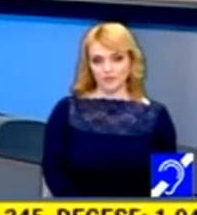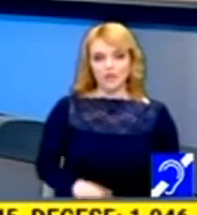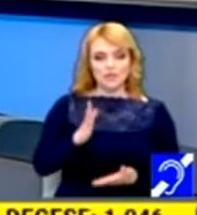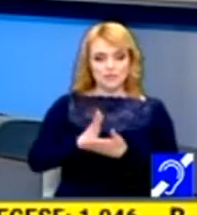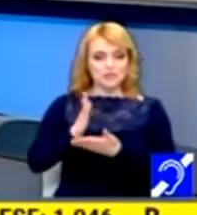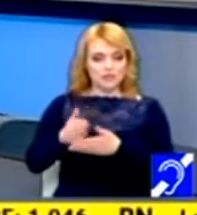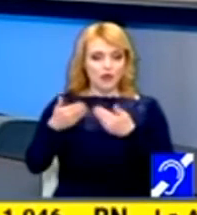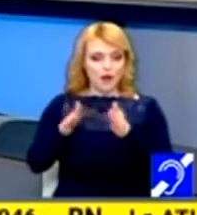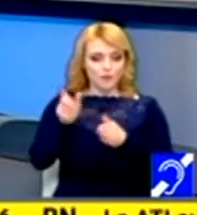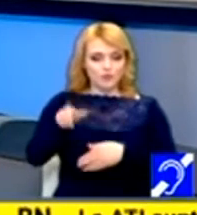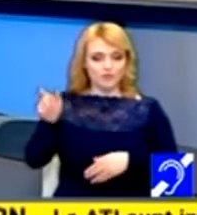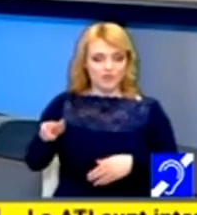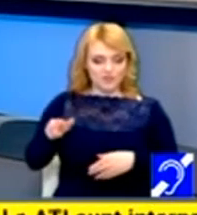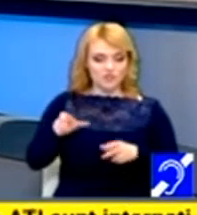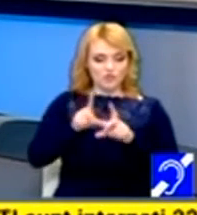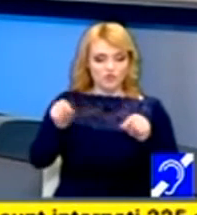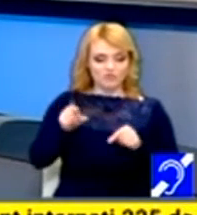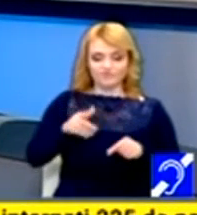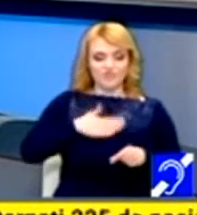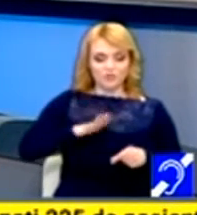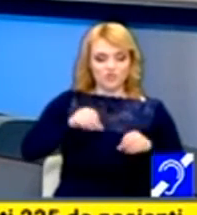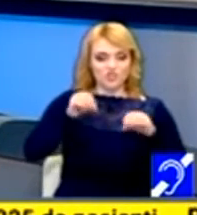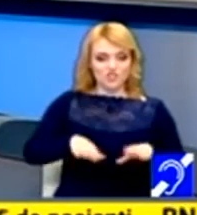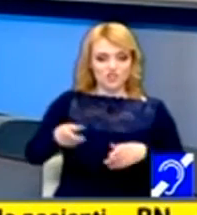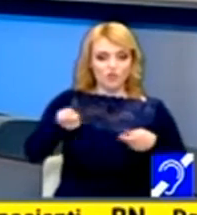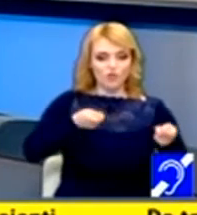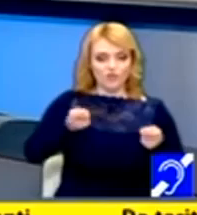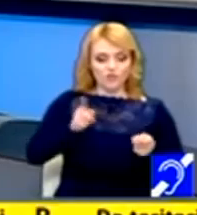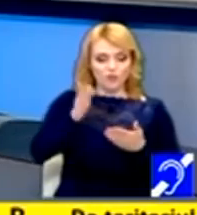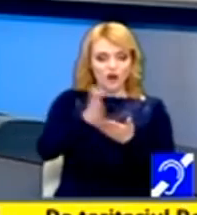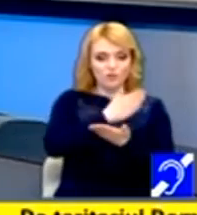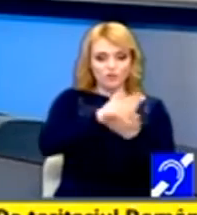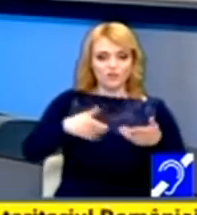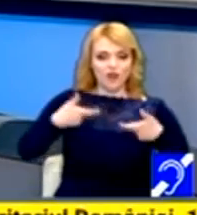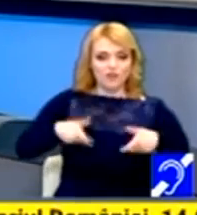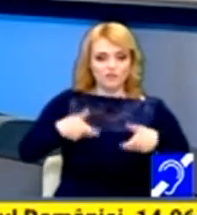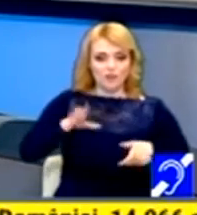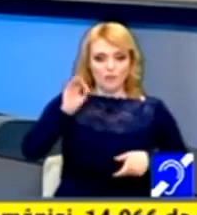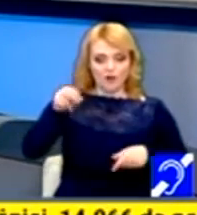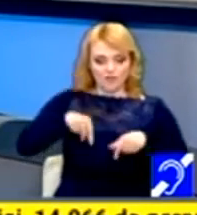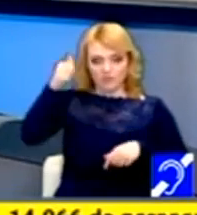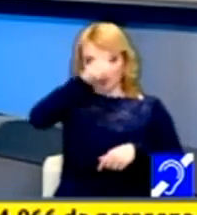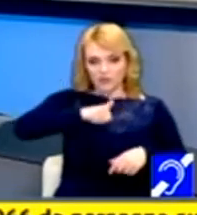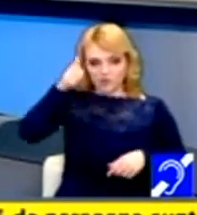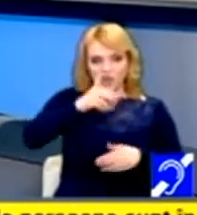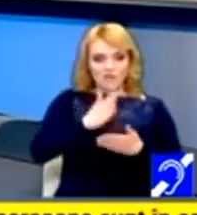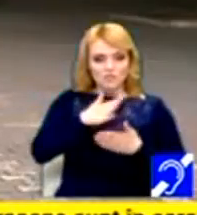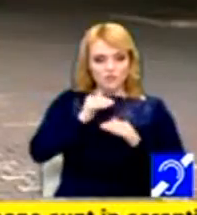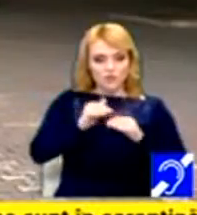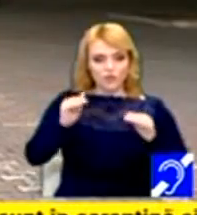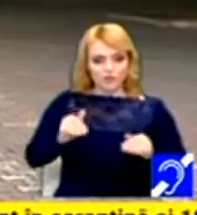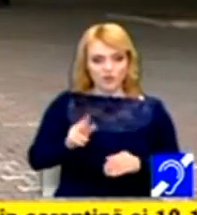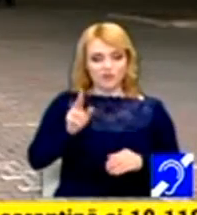Unii absolvenți de liceu sunt nemulțumiți de decizia guvernului de a anula examenul de bacalaureat din acest an. Mai mulți elevi ai claselor